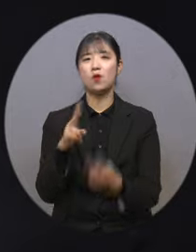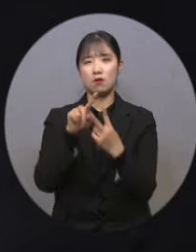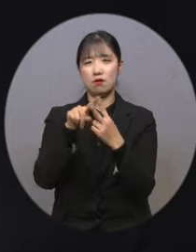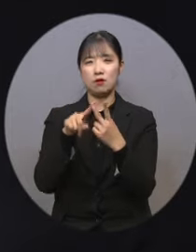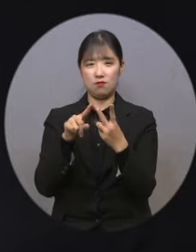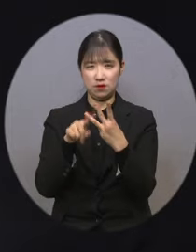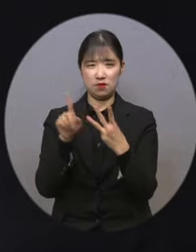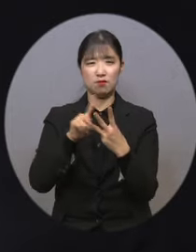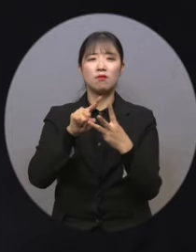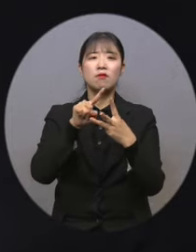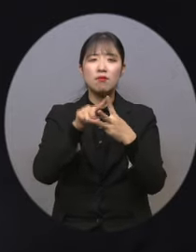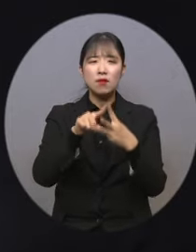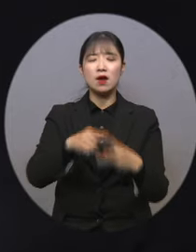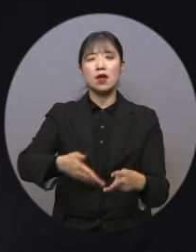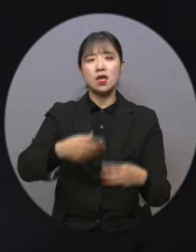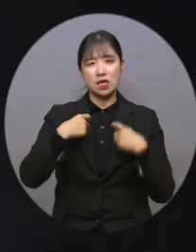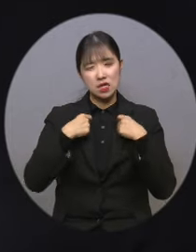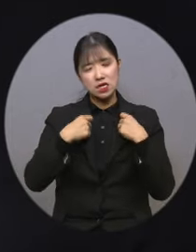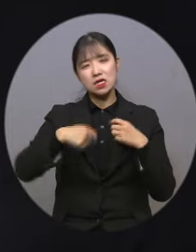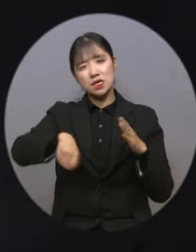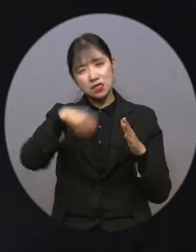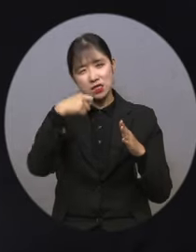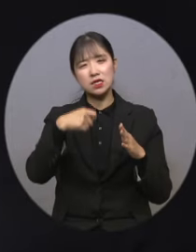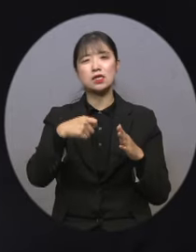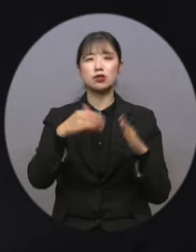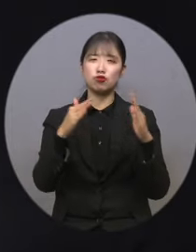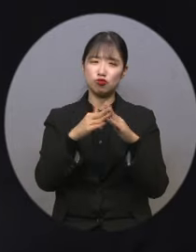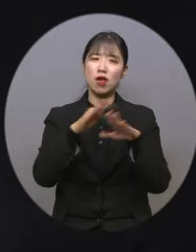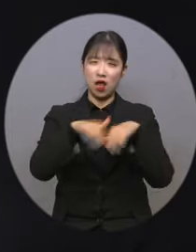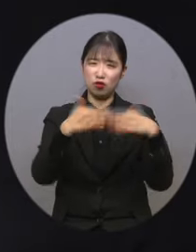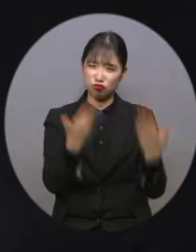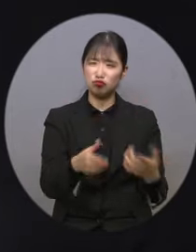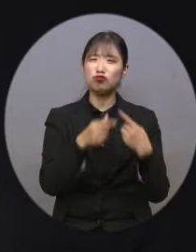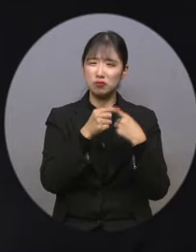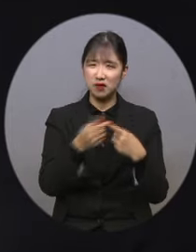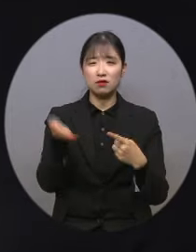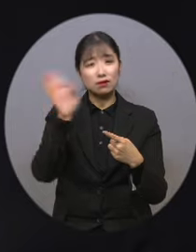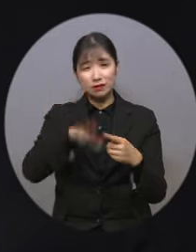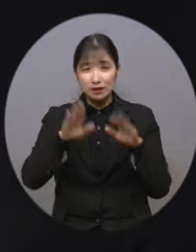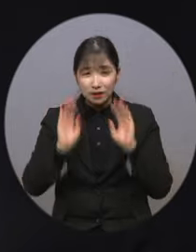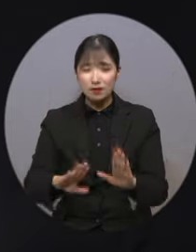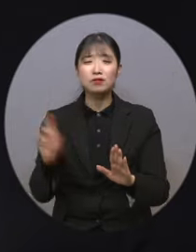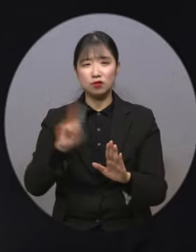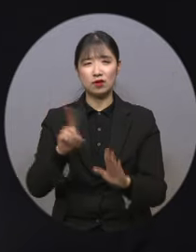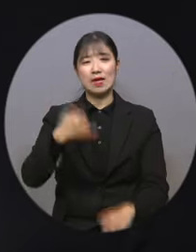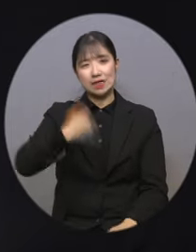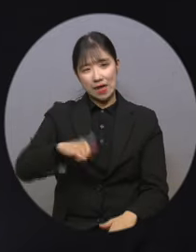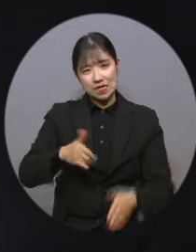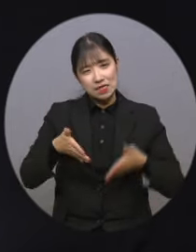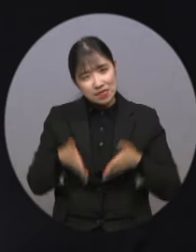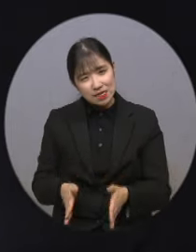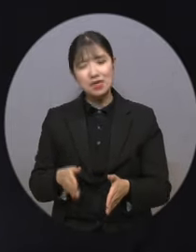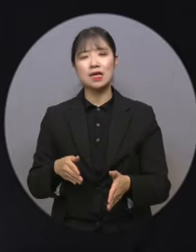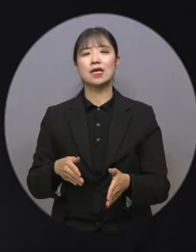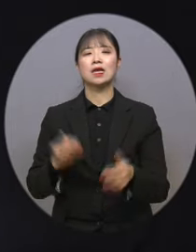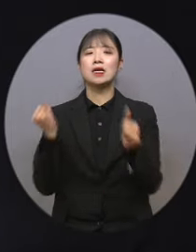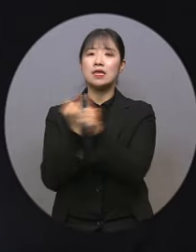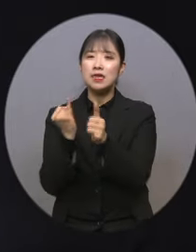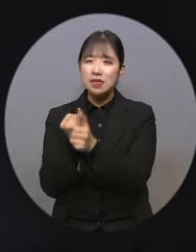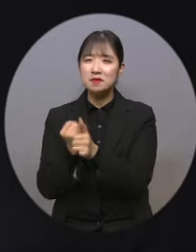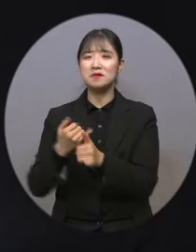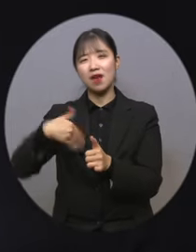처음은 의식주 해결 해줄 계의 효도 라고 생각해서 근데 요새는 그렇지 않습니다 자식 나주는 거장과 빨리 가서 시집장가 가서 에